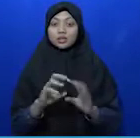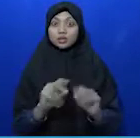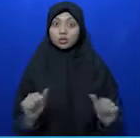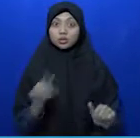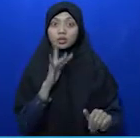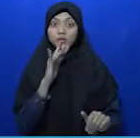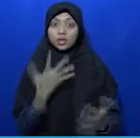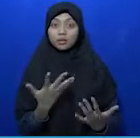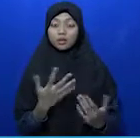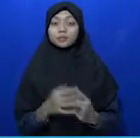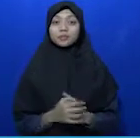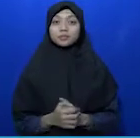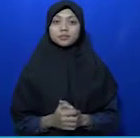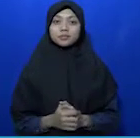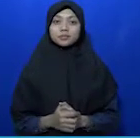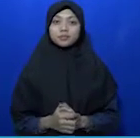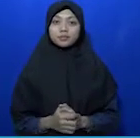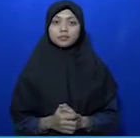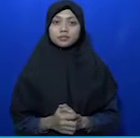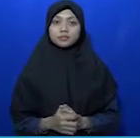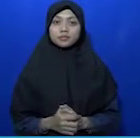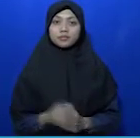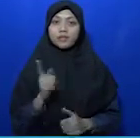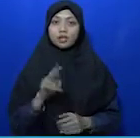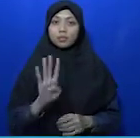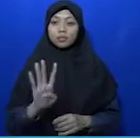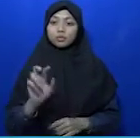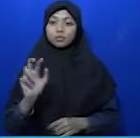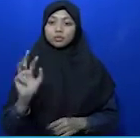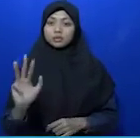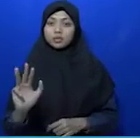partisipasi Rio Tinto. Kalau 49 di